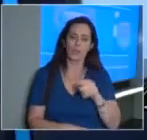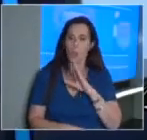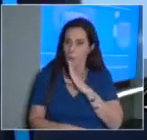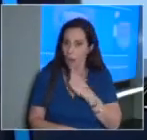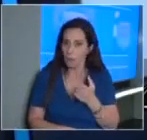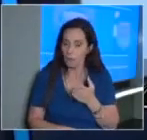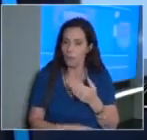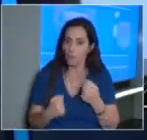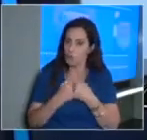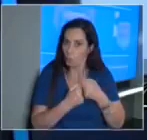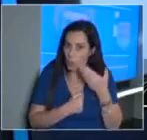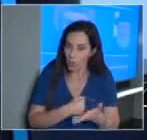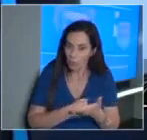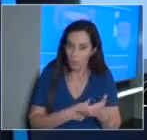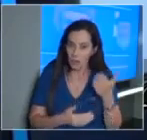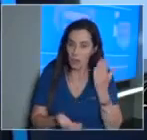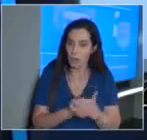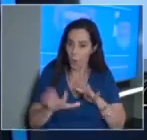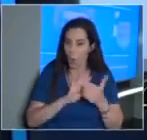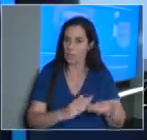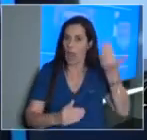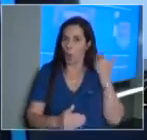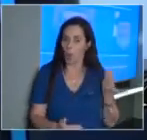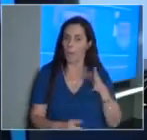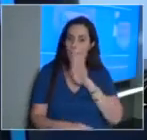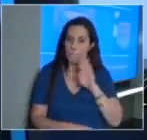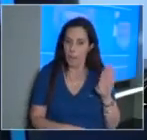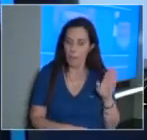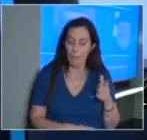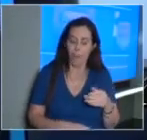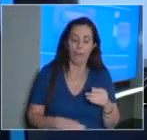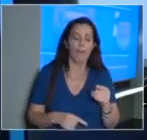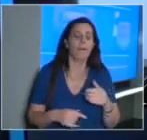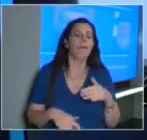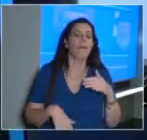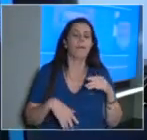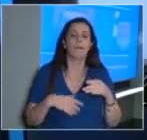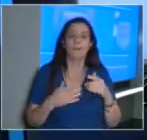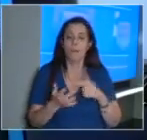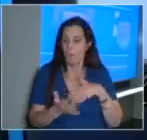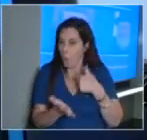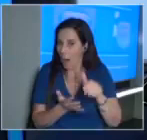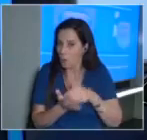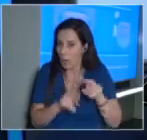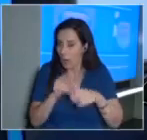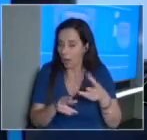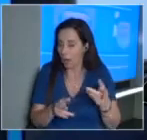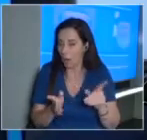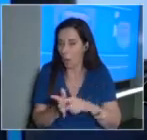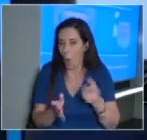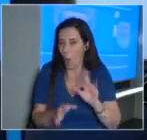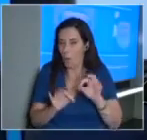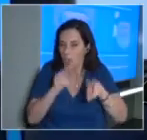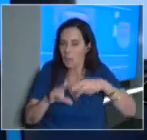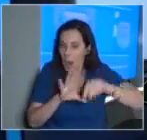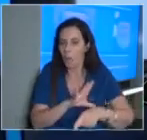בעיה שהתמודדנו איתה כבר בקואליציה הקודמת. נתניהו גלגל אותה בקואליציה הקודמת, והוא ממשיך לגלגל אבל, אותה אבל עכשיו. אבל כיוון